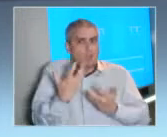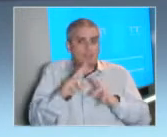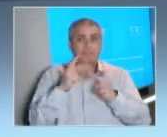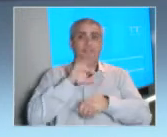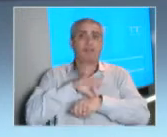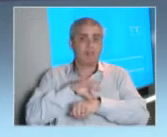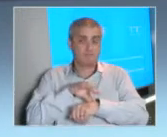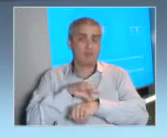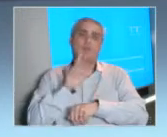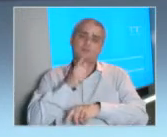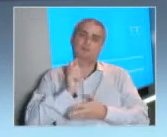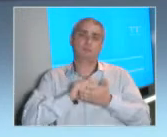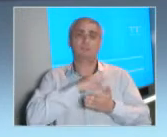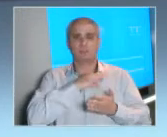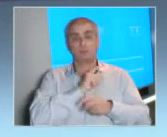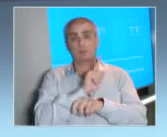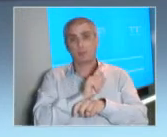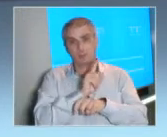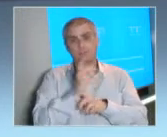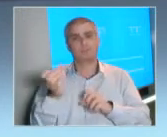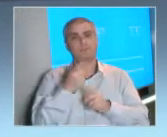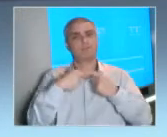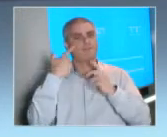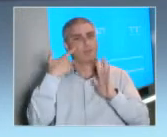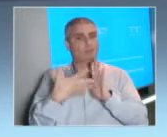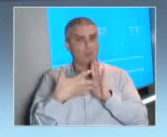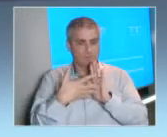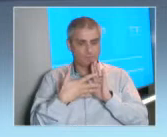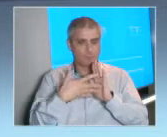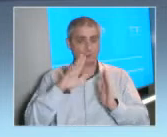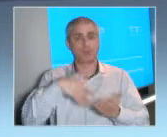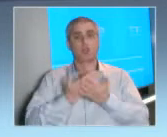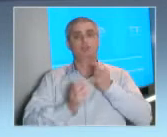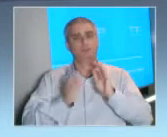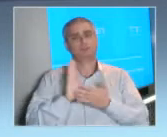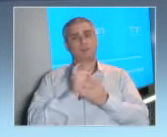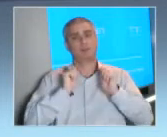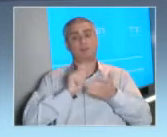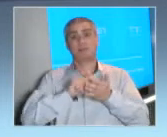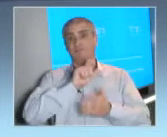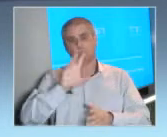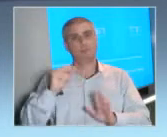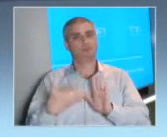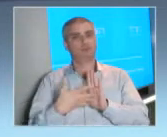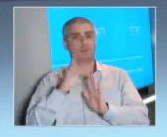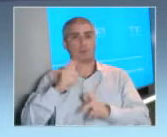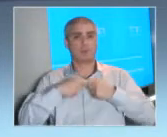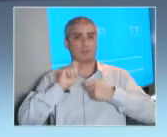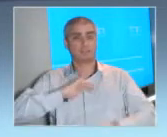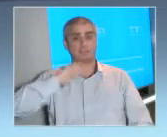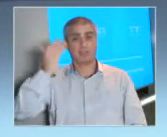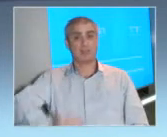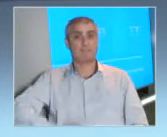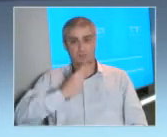הצוות הרפואי? משרד הבריאות בינתיים ממנה ועדת בדיקה. מנדלבליט מחליט להגיש כתב אישום בכפוף לשימוע נגד חבר הכנסת